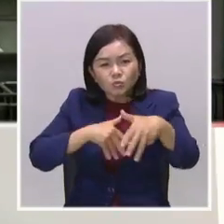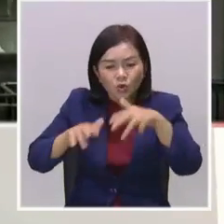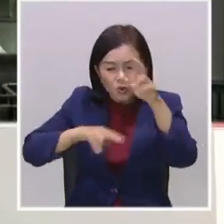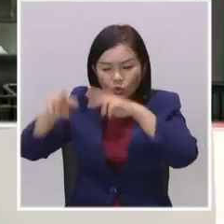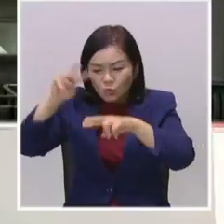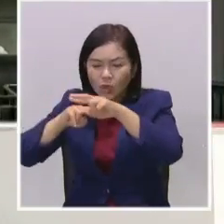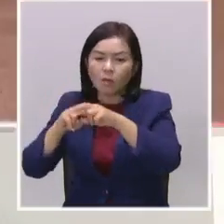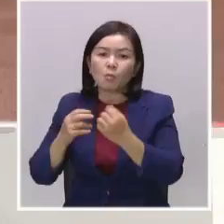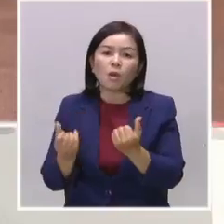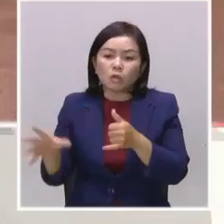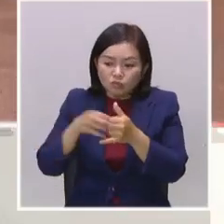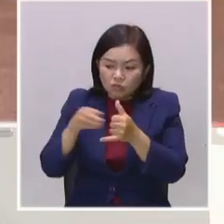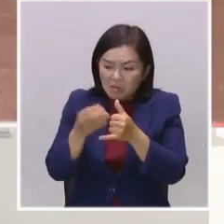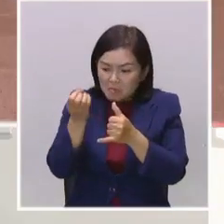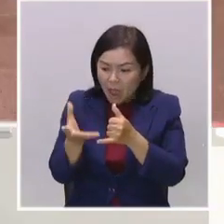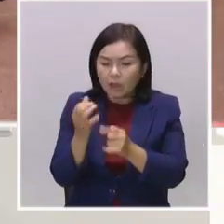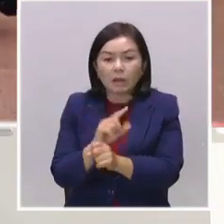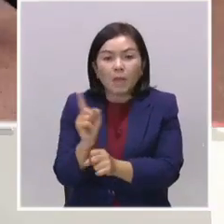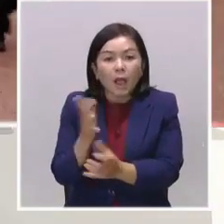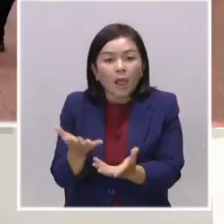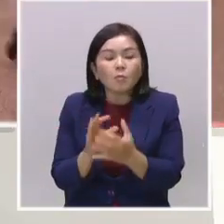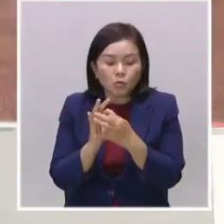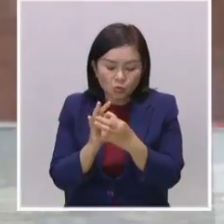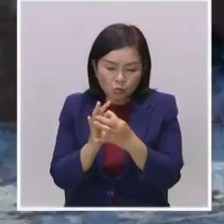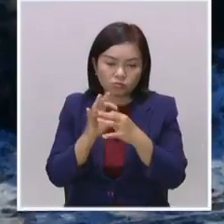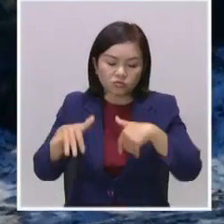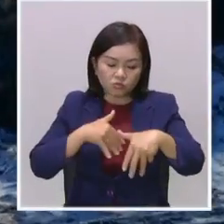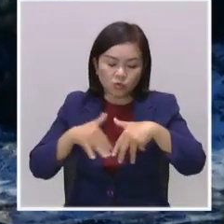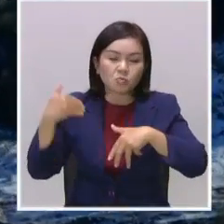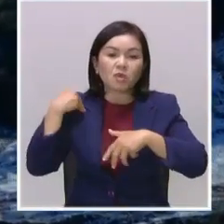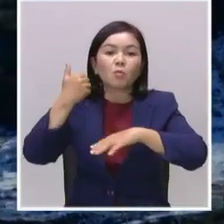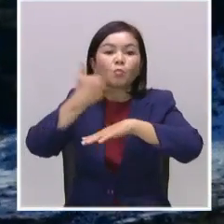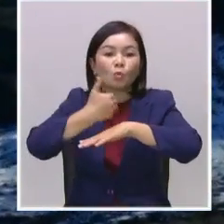ารถรับมือกับยอดผู้ติดเชื้อโควิด-19 ที่เพิ่มมากขึ้นค่ะ